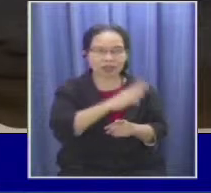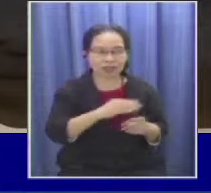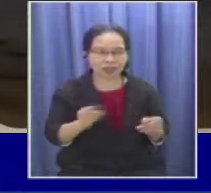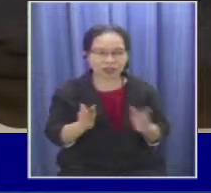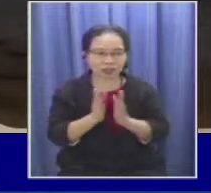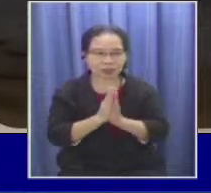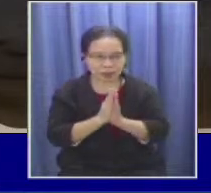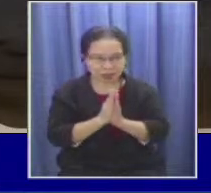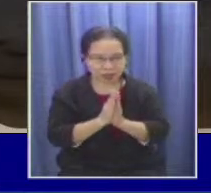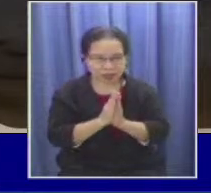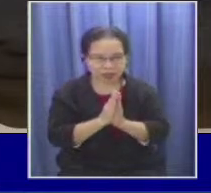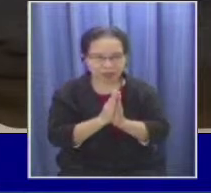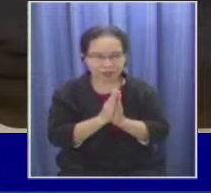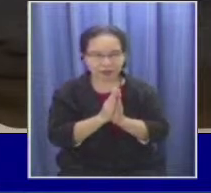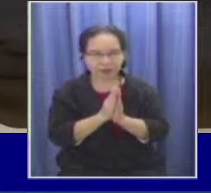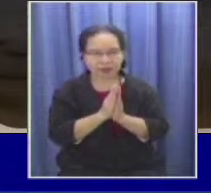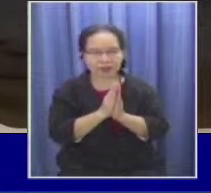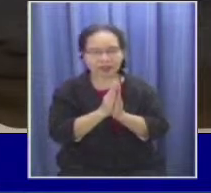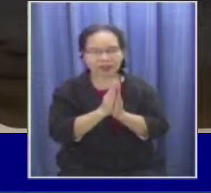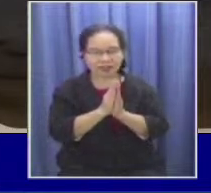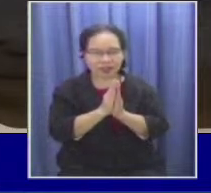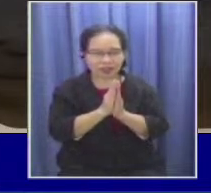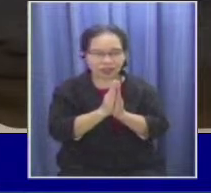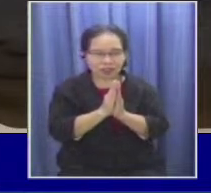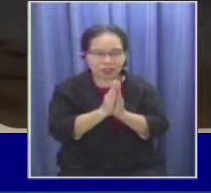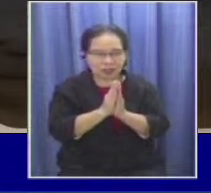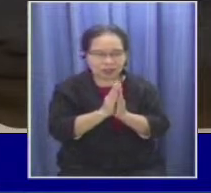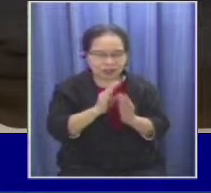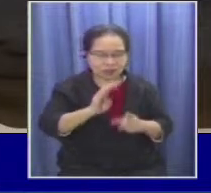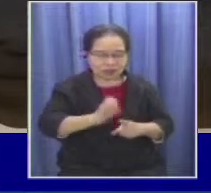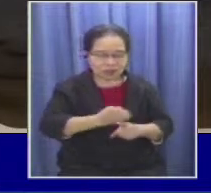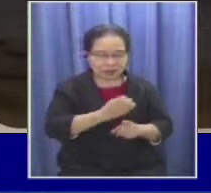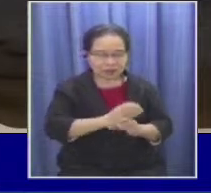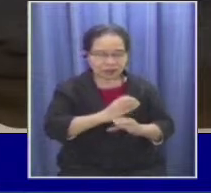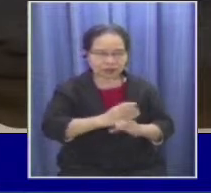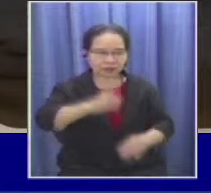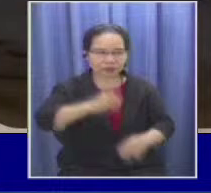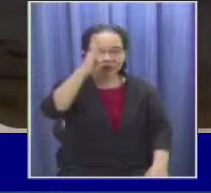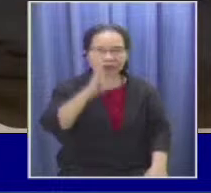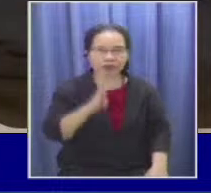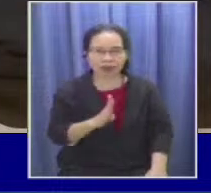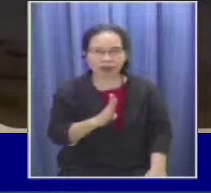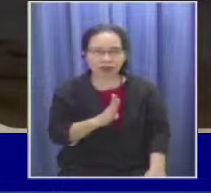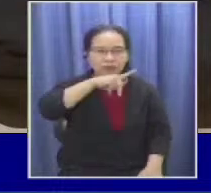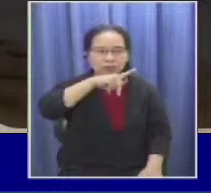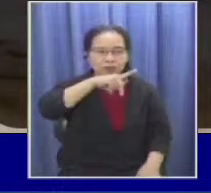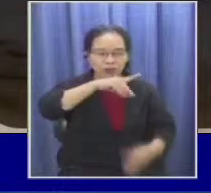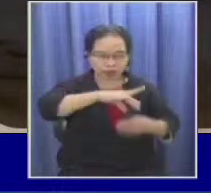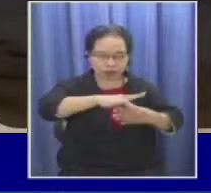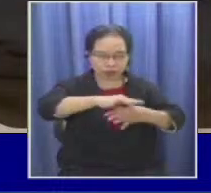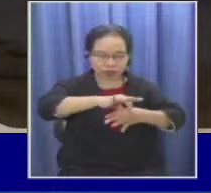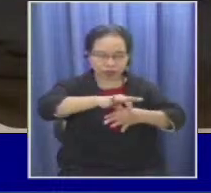every so what the Nyankopon asam ne mpaebɔ na ete ho